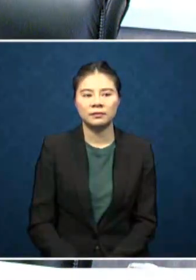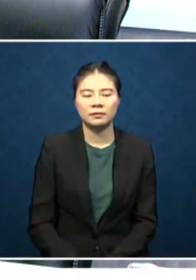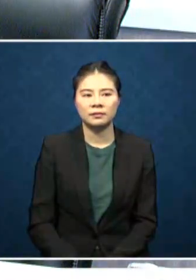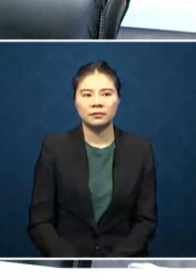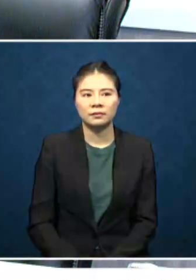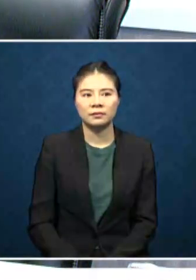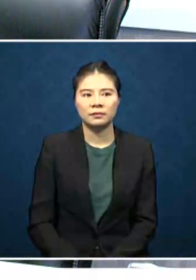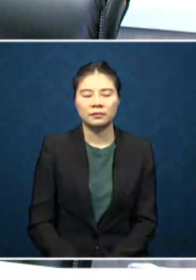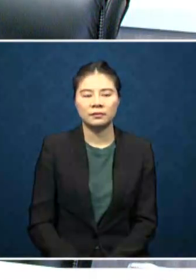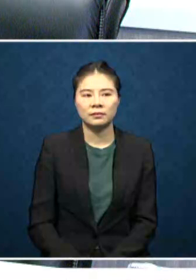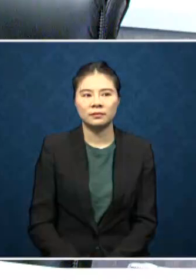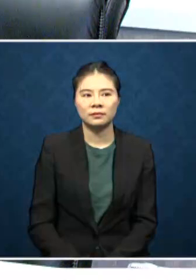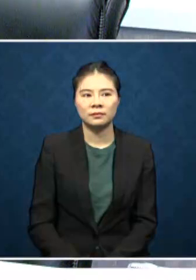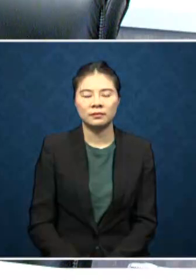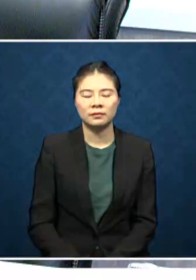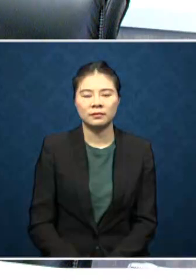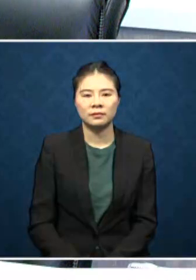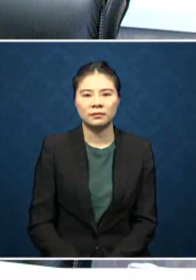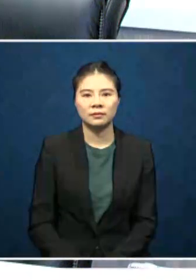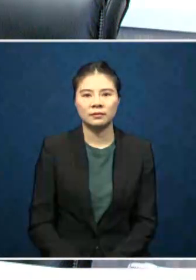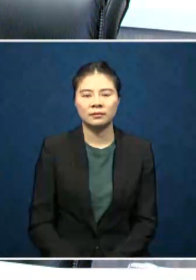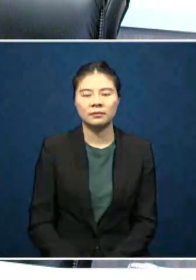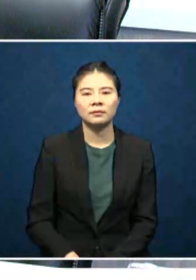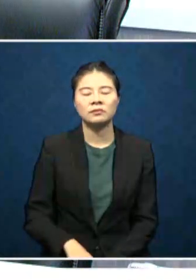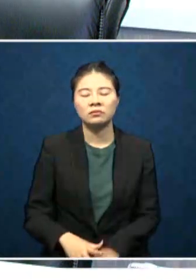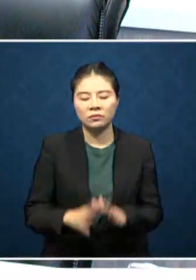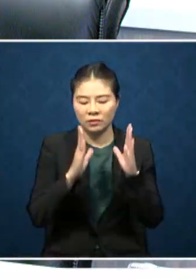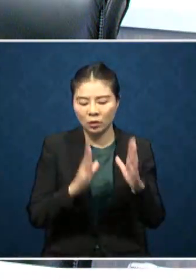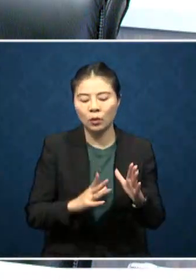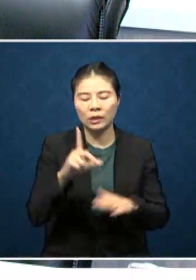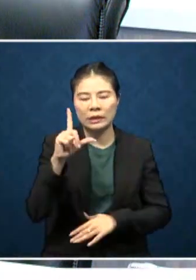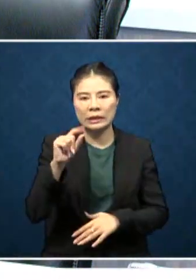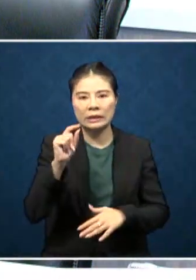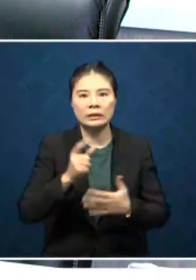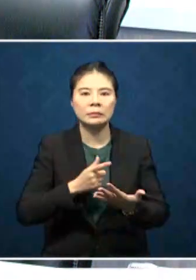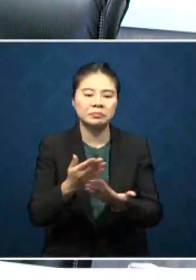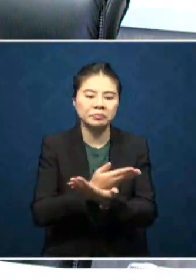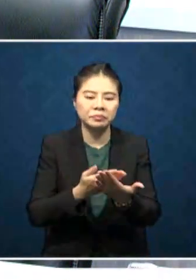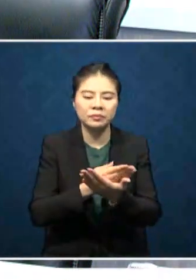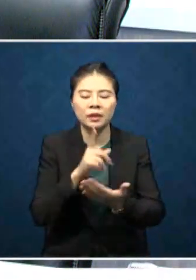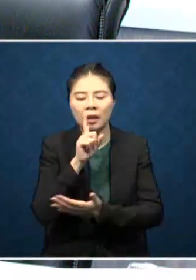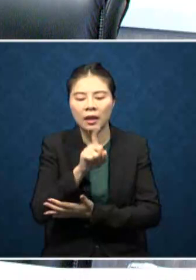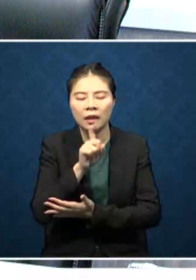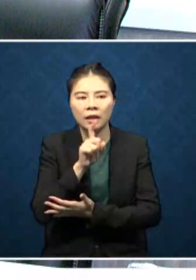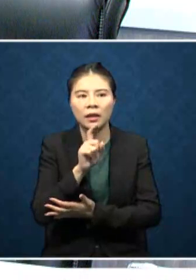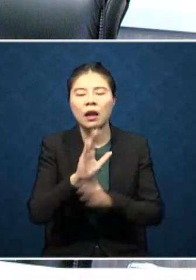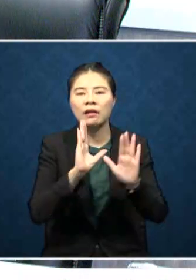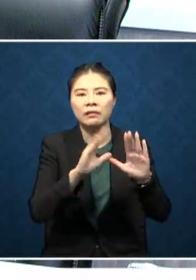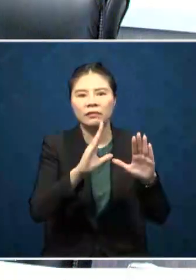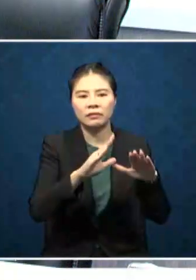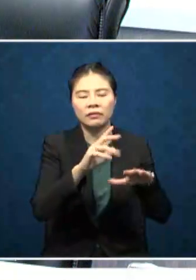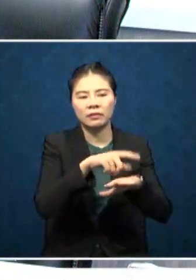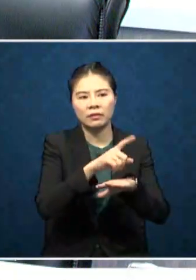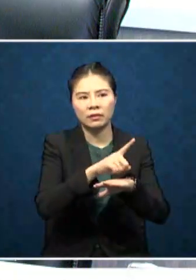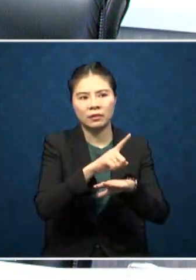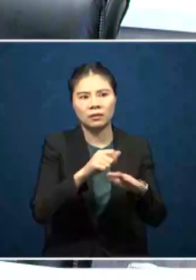ข้อปรึกษาหารือของสมาชิกวุฒิสภาทั้ง20ท่านเนี่ยนะครับกระผมก็ขอให้ท่านประธานวุฒิสภาเนี่ย